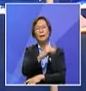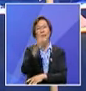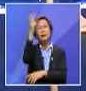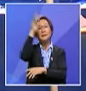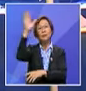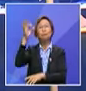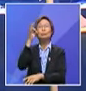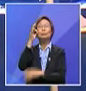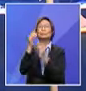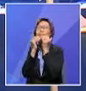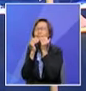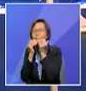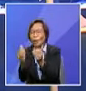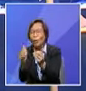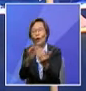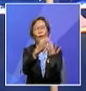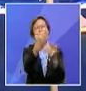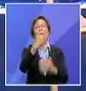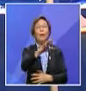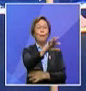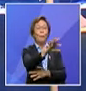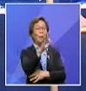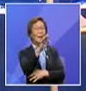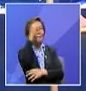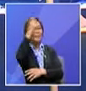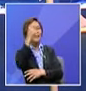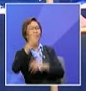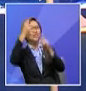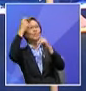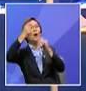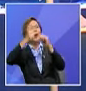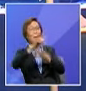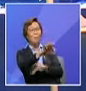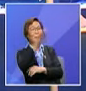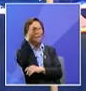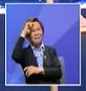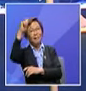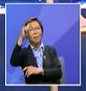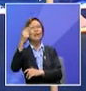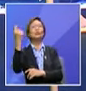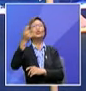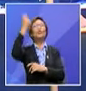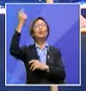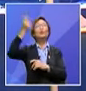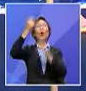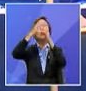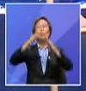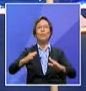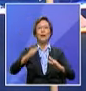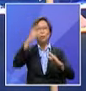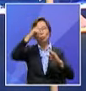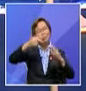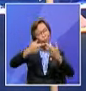Persekutuan kerana memilih Terengganu sebagai tuan rumah bagi majlis pelancaran